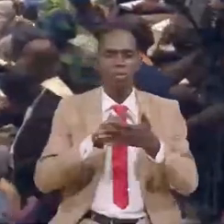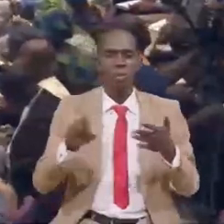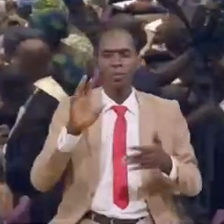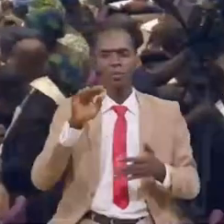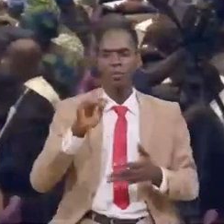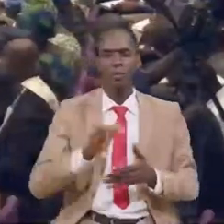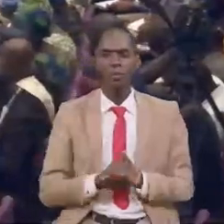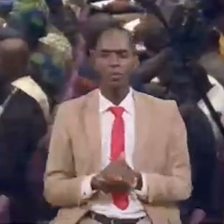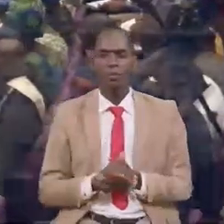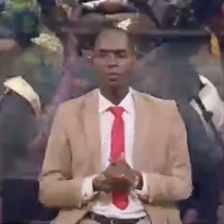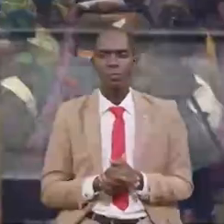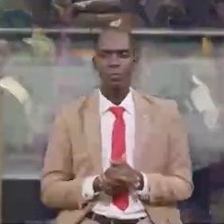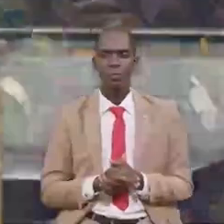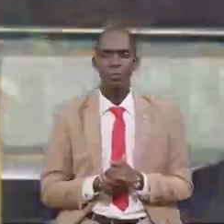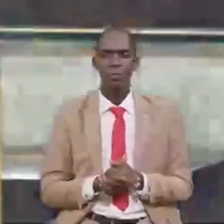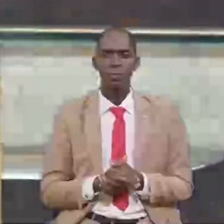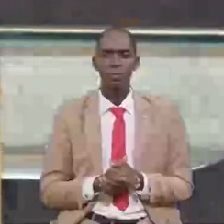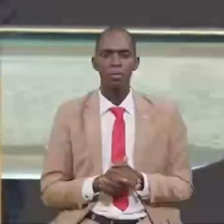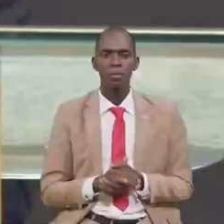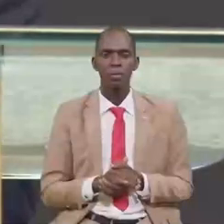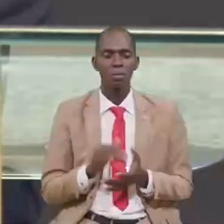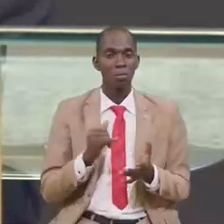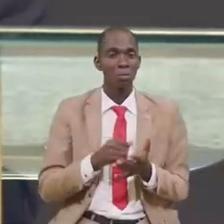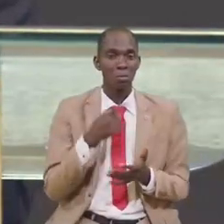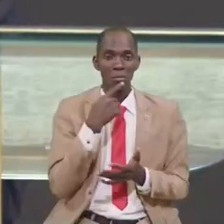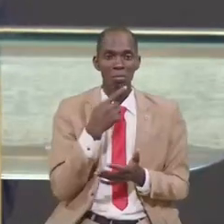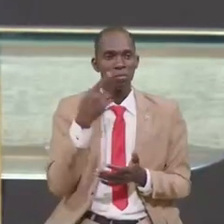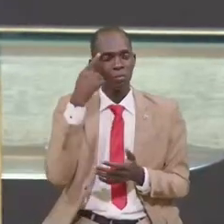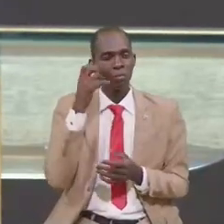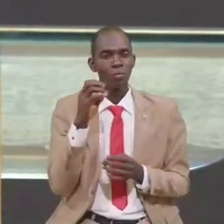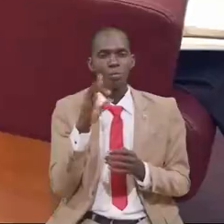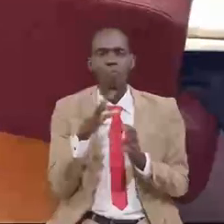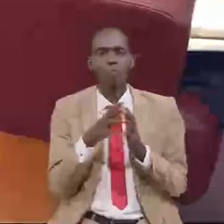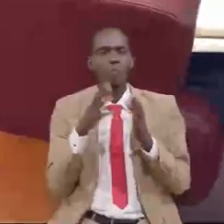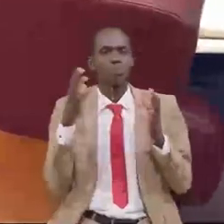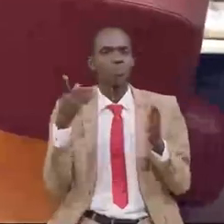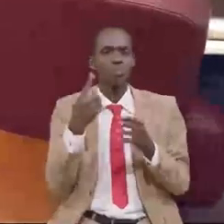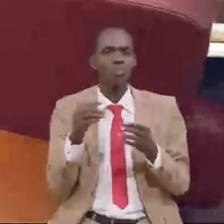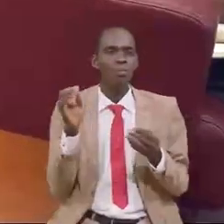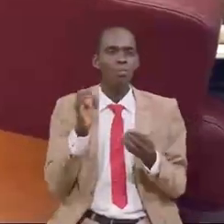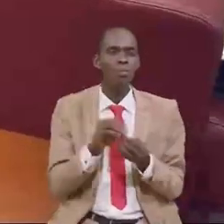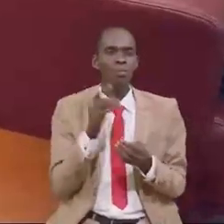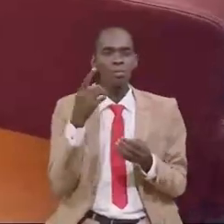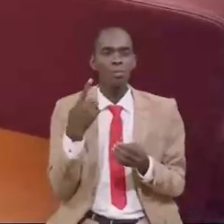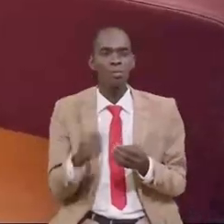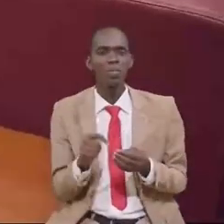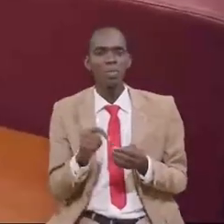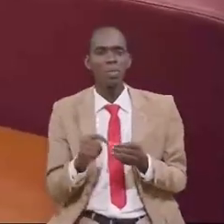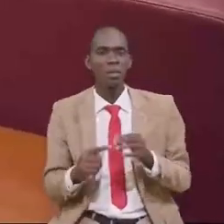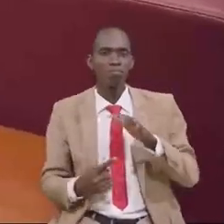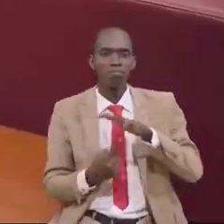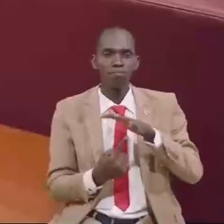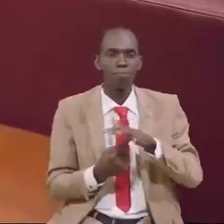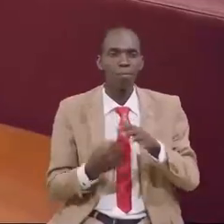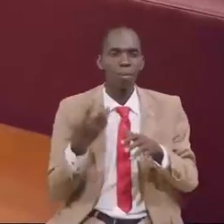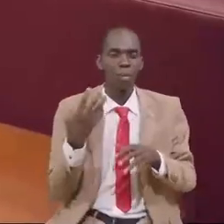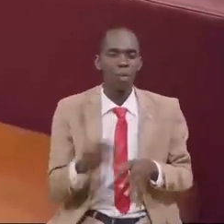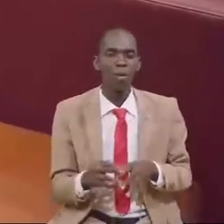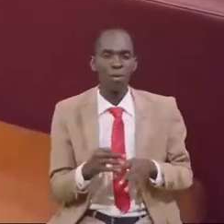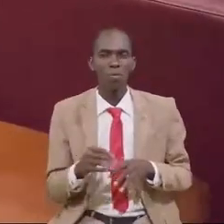15. Luc 5, verset 15. Sa renommée se répandait de plus en